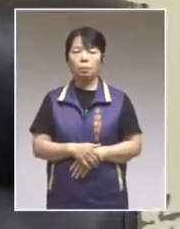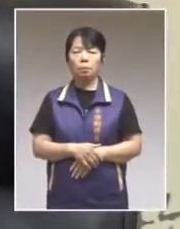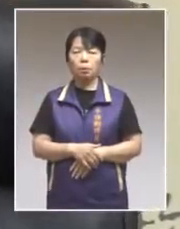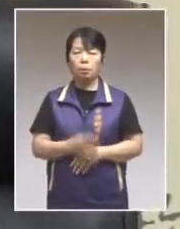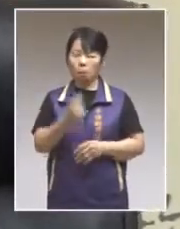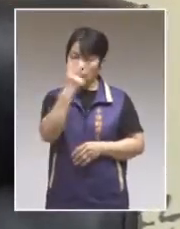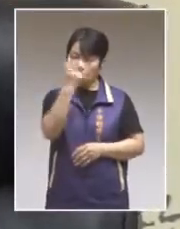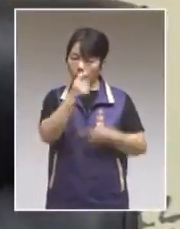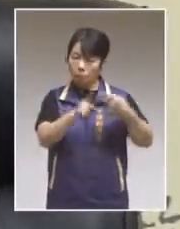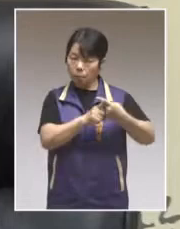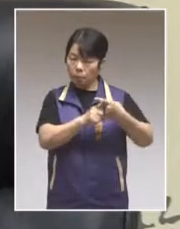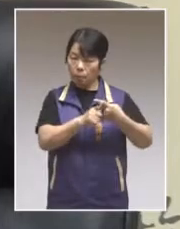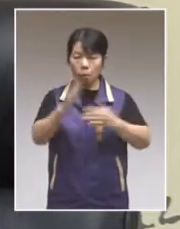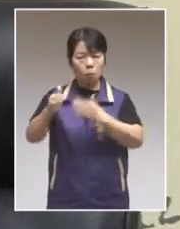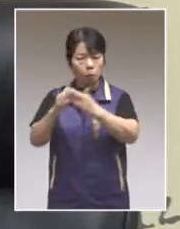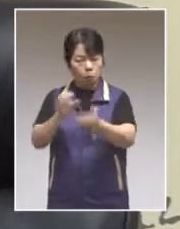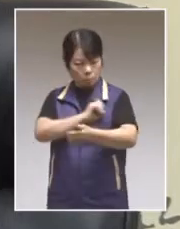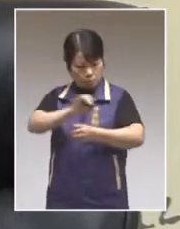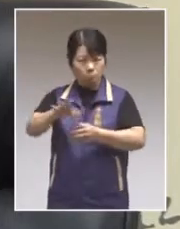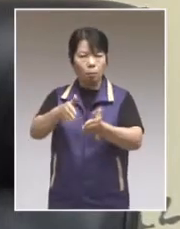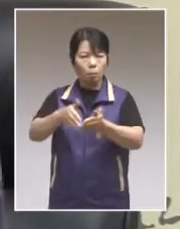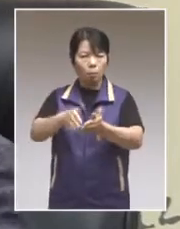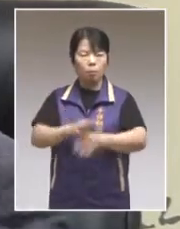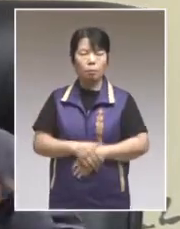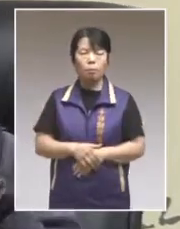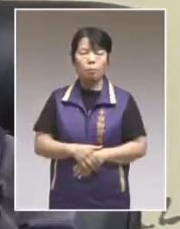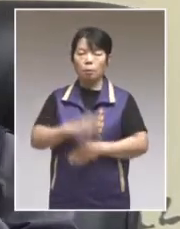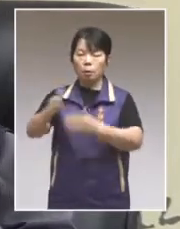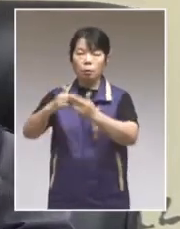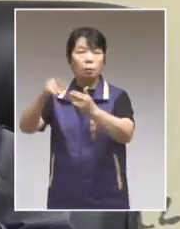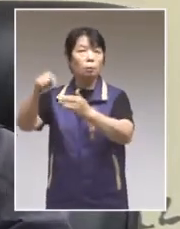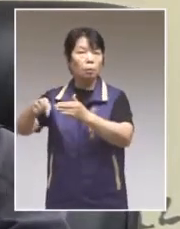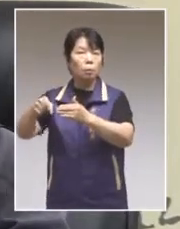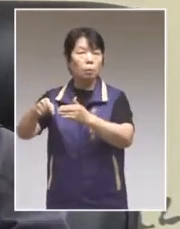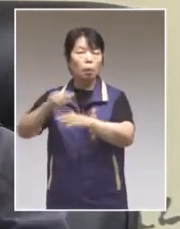快筛阳性的话就要通知学校。那学校这一部分呢，